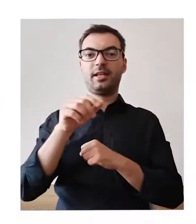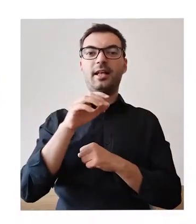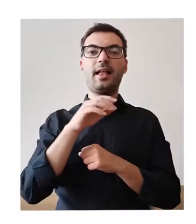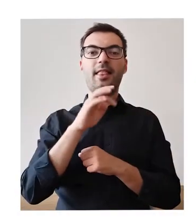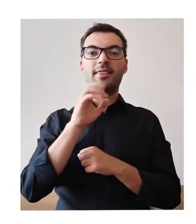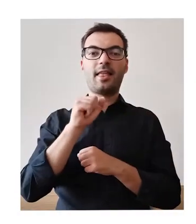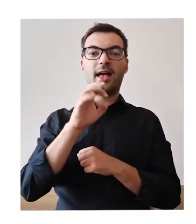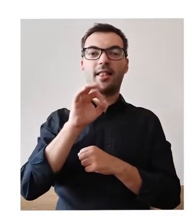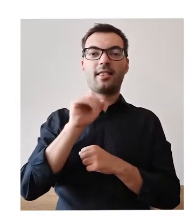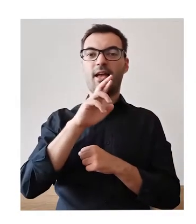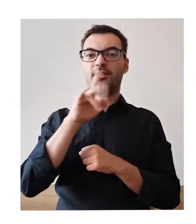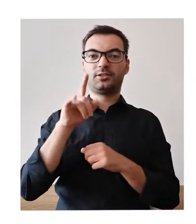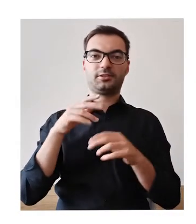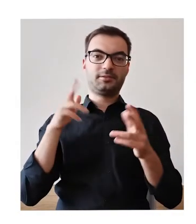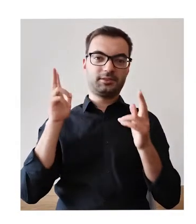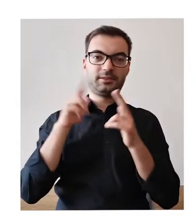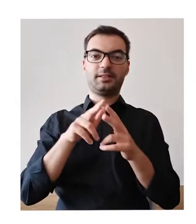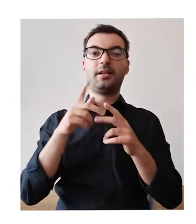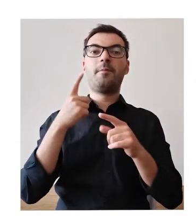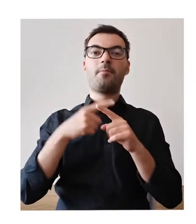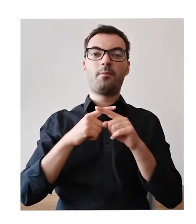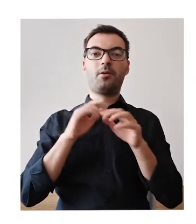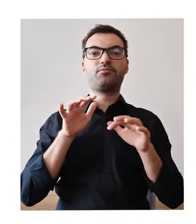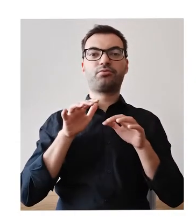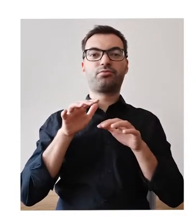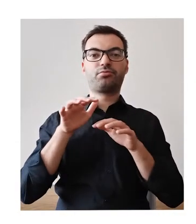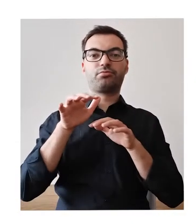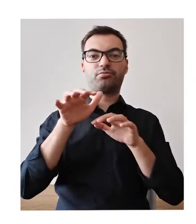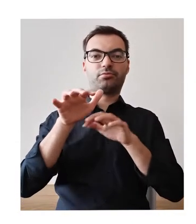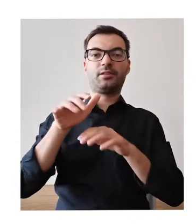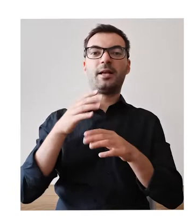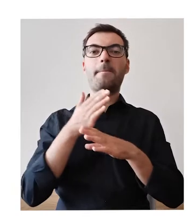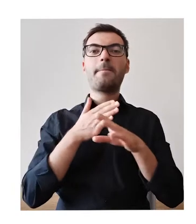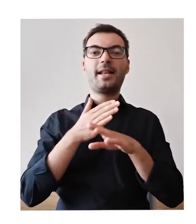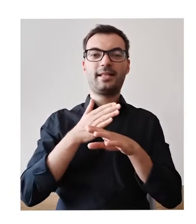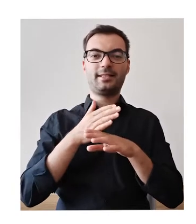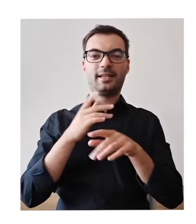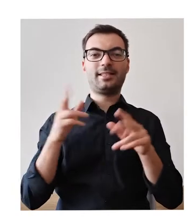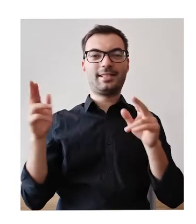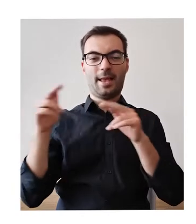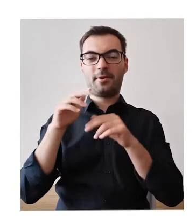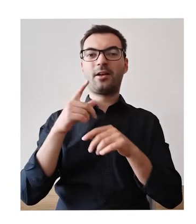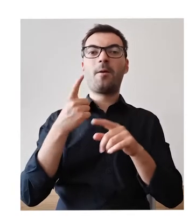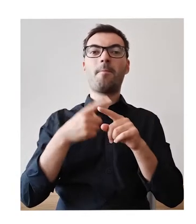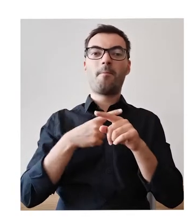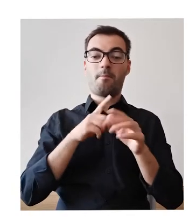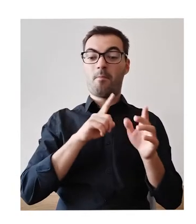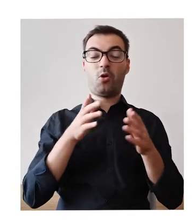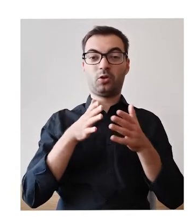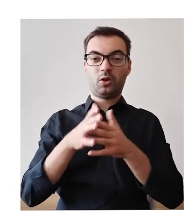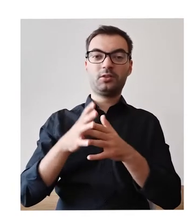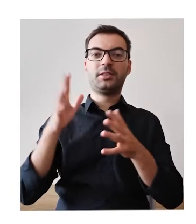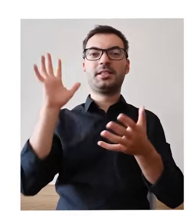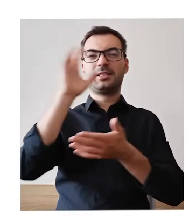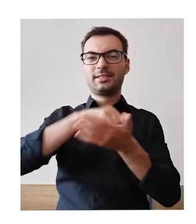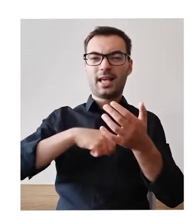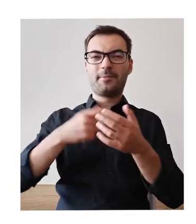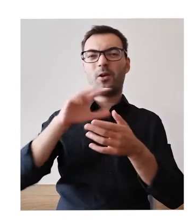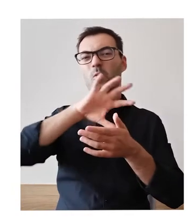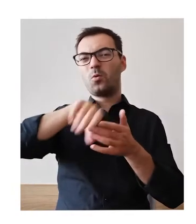i zmierzali powoli w stronę księstwa nad piwnicą po drodze grabili a co pozostało na linii